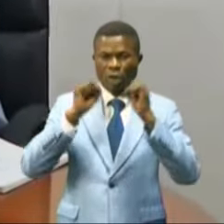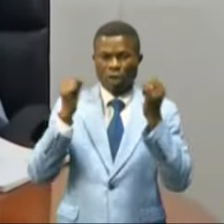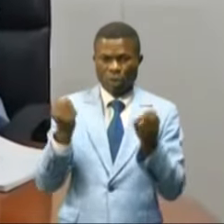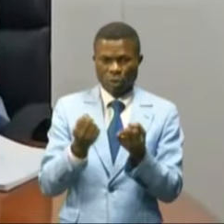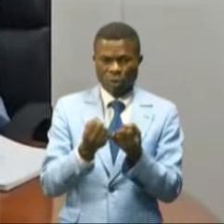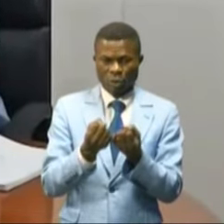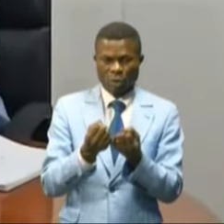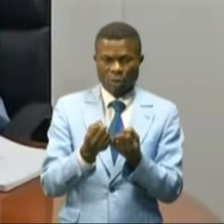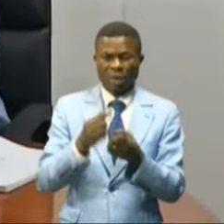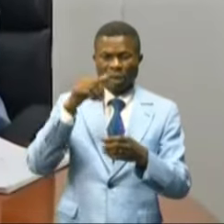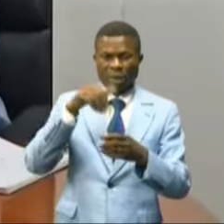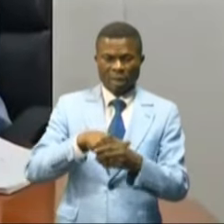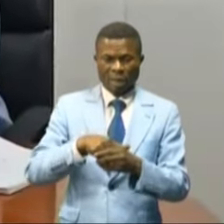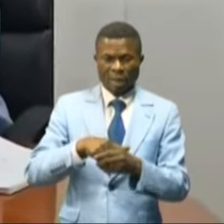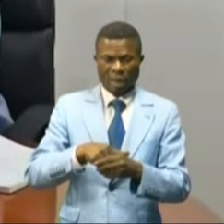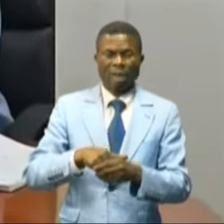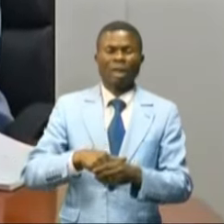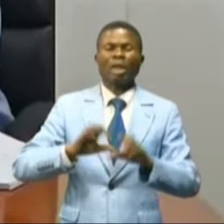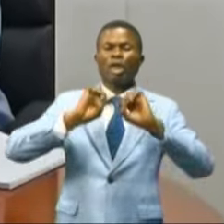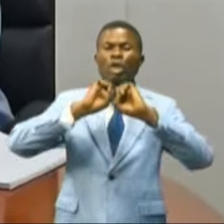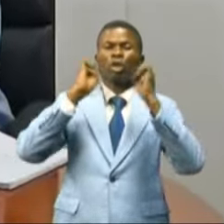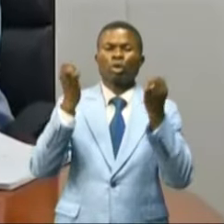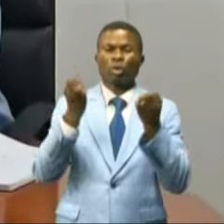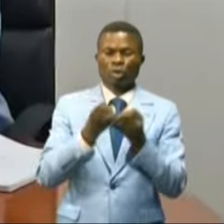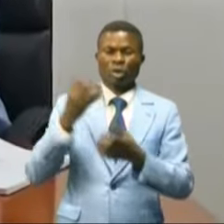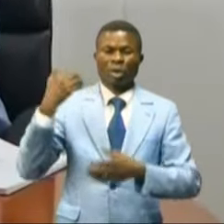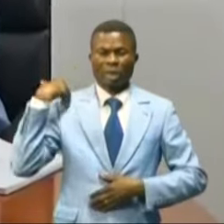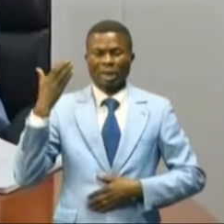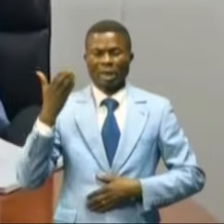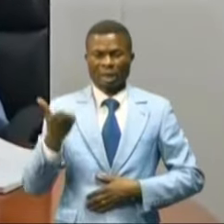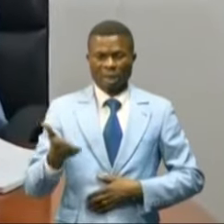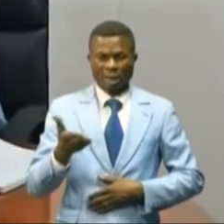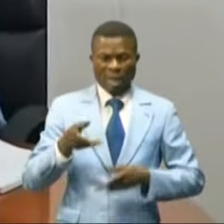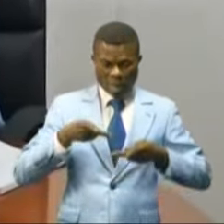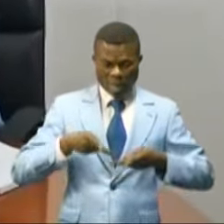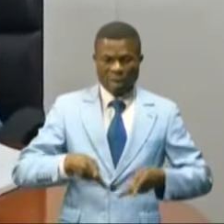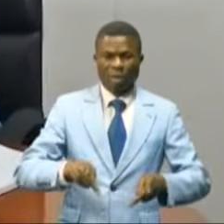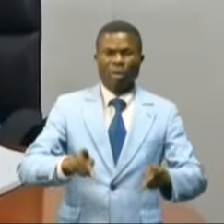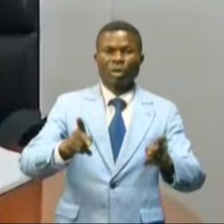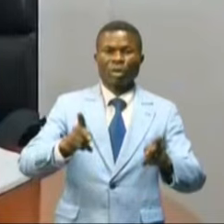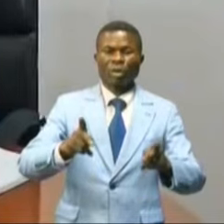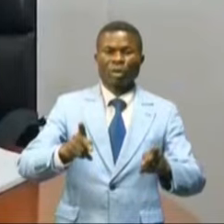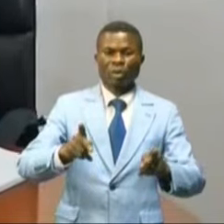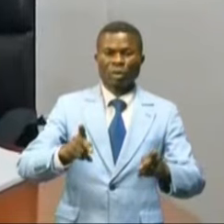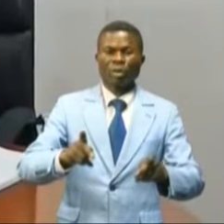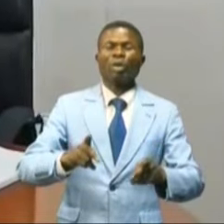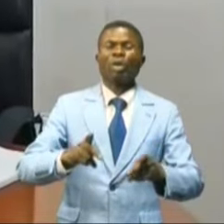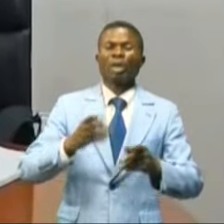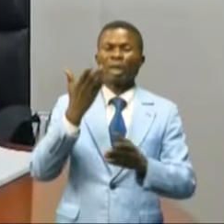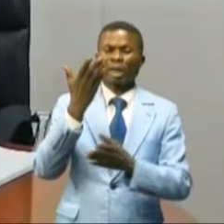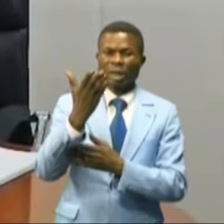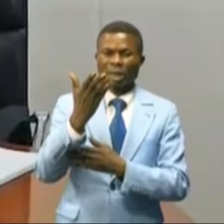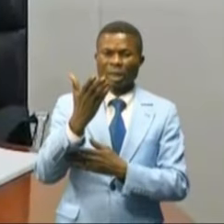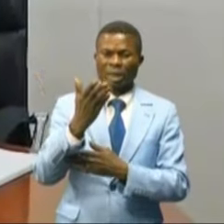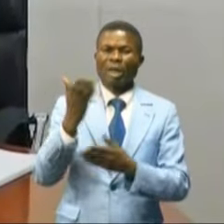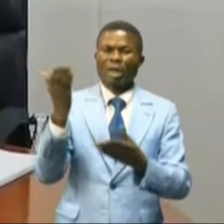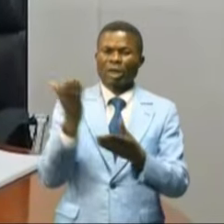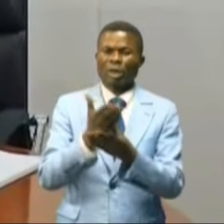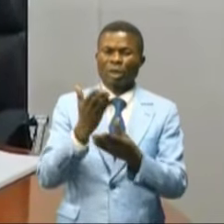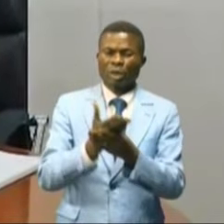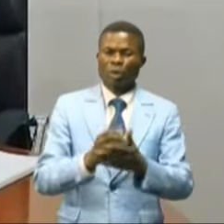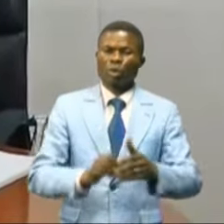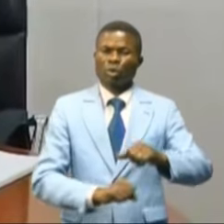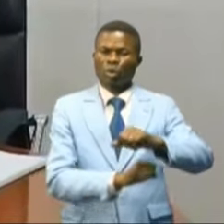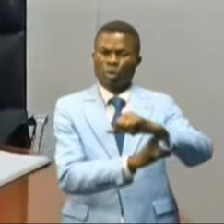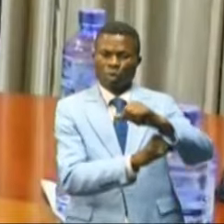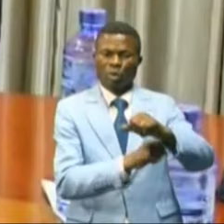au sein de l'autorité de l'aviation civile de la RDC, permettant une représentation équitable et organisée